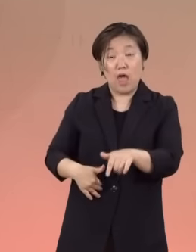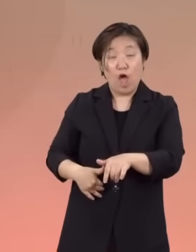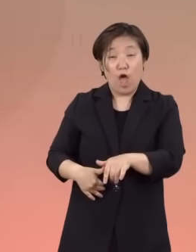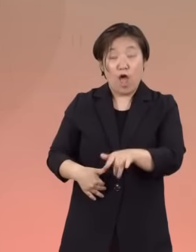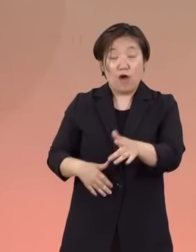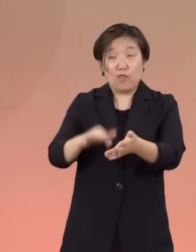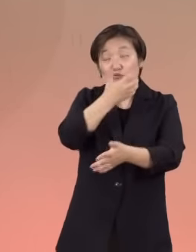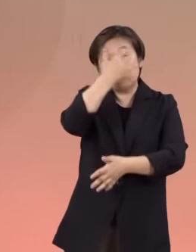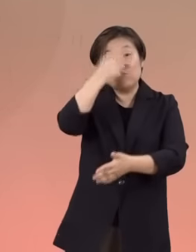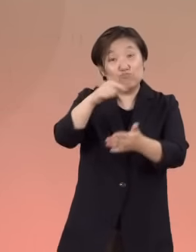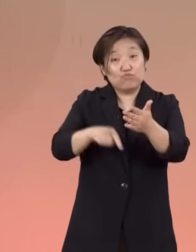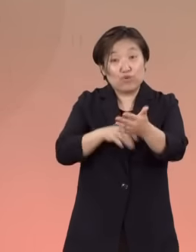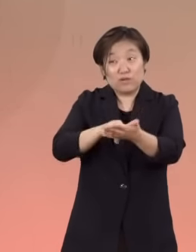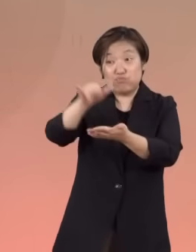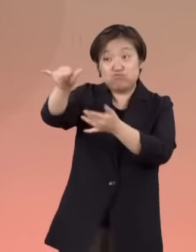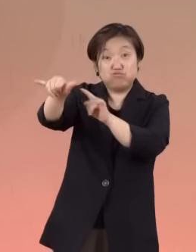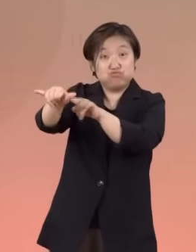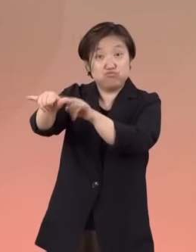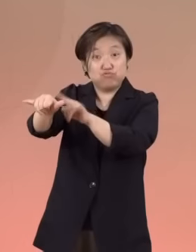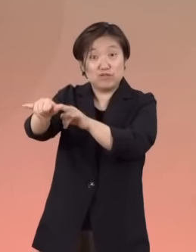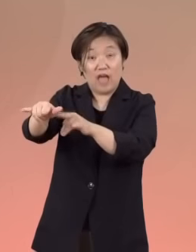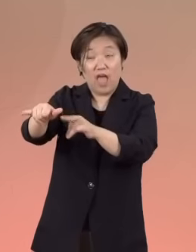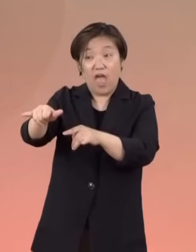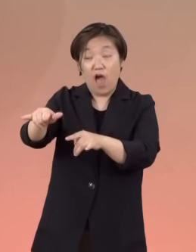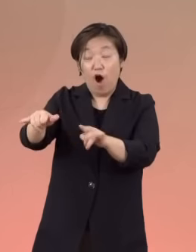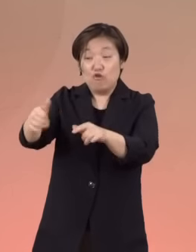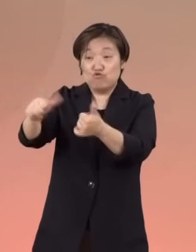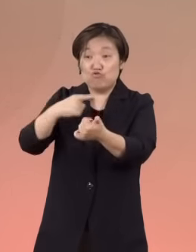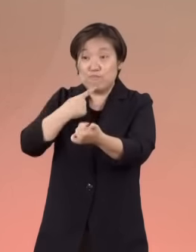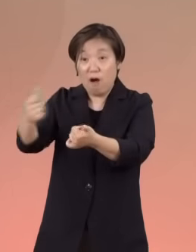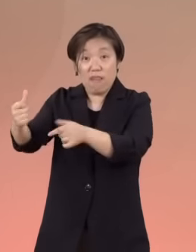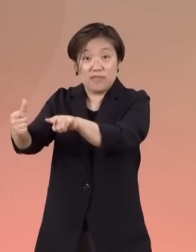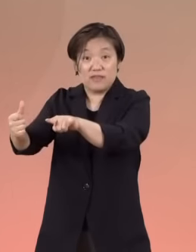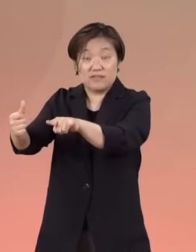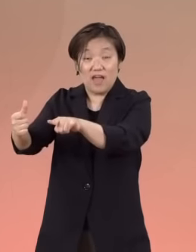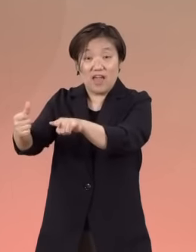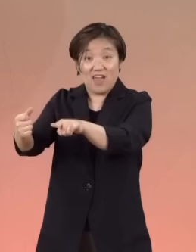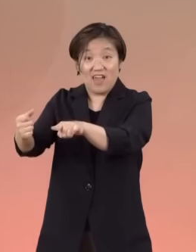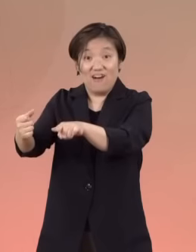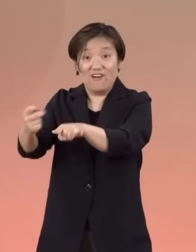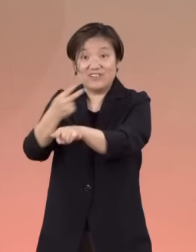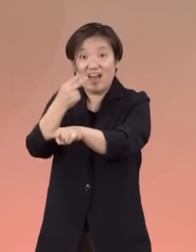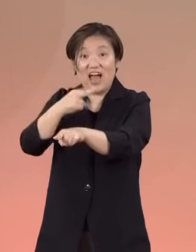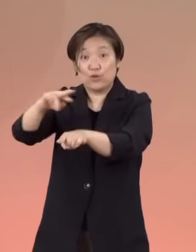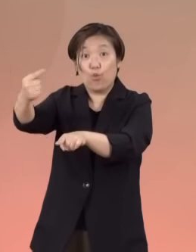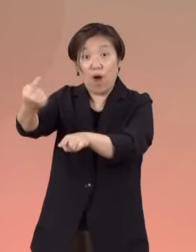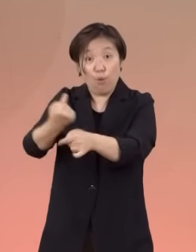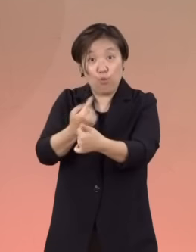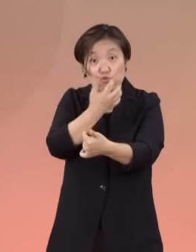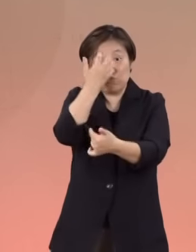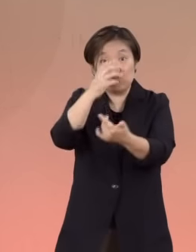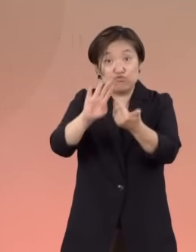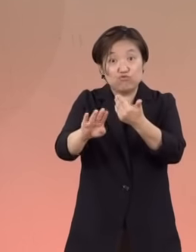뒤에 나중에 어머니께 자세히 말씀을 드렸습니다 어머니의